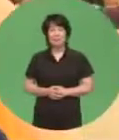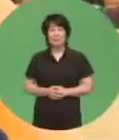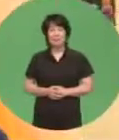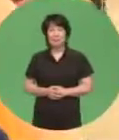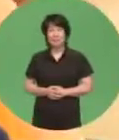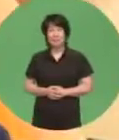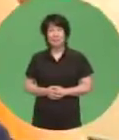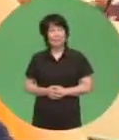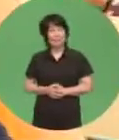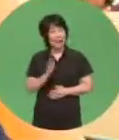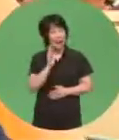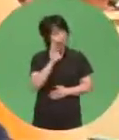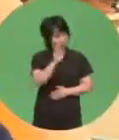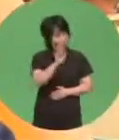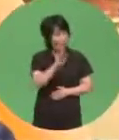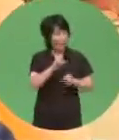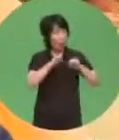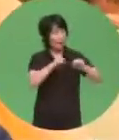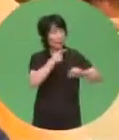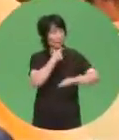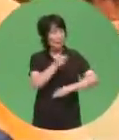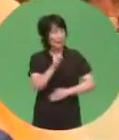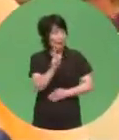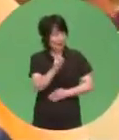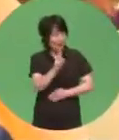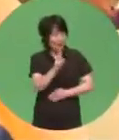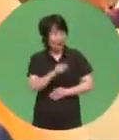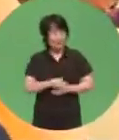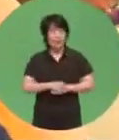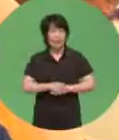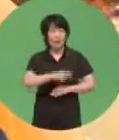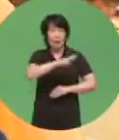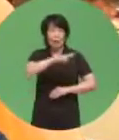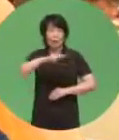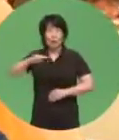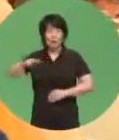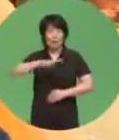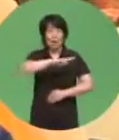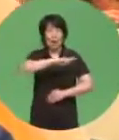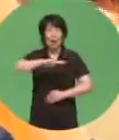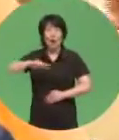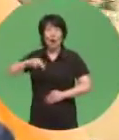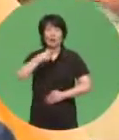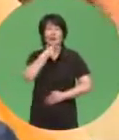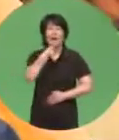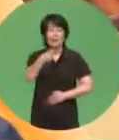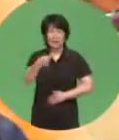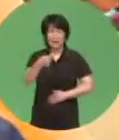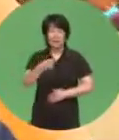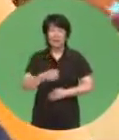これからまだ時間あるけれどどんなことしたいですか？ プールでいっぱい泳ぎたいです。